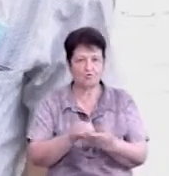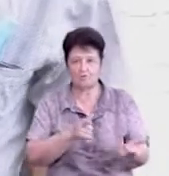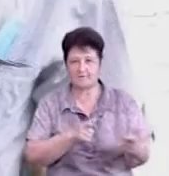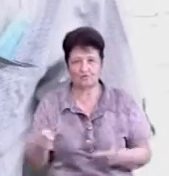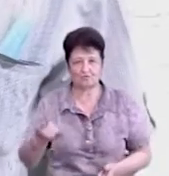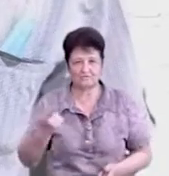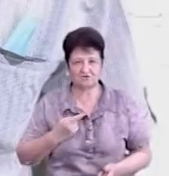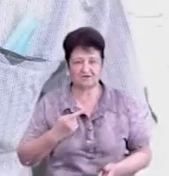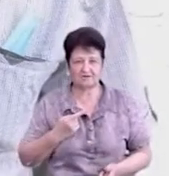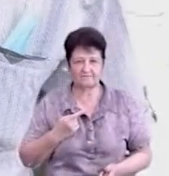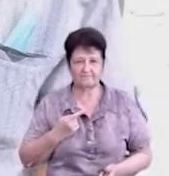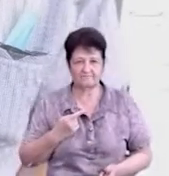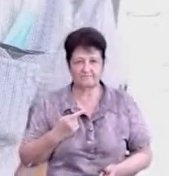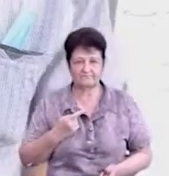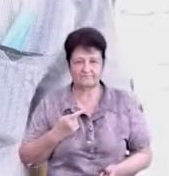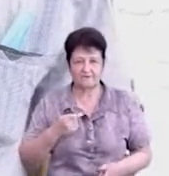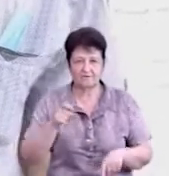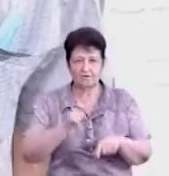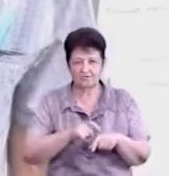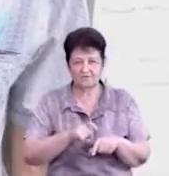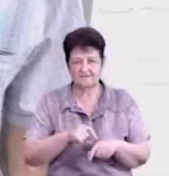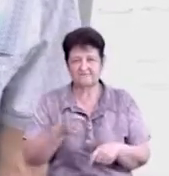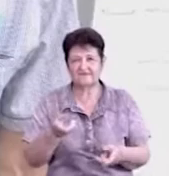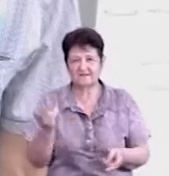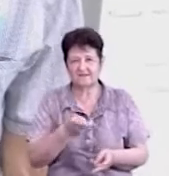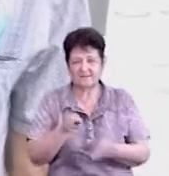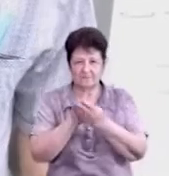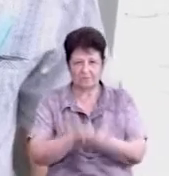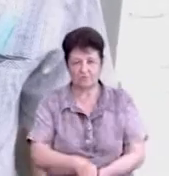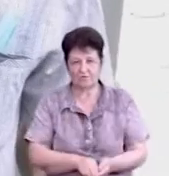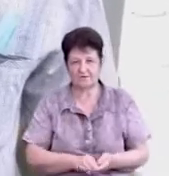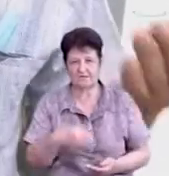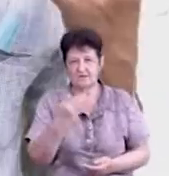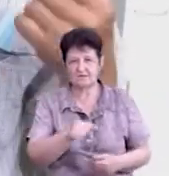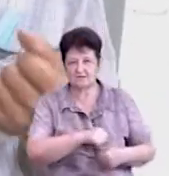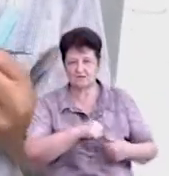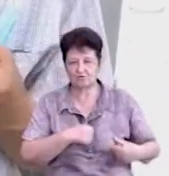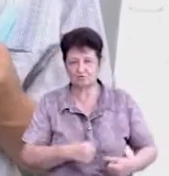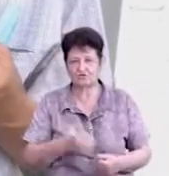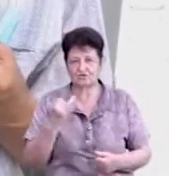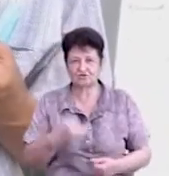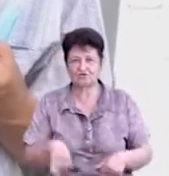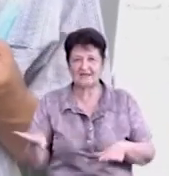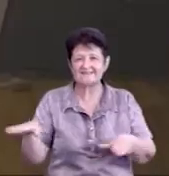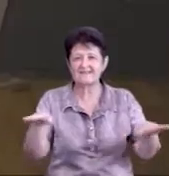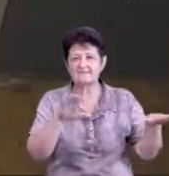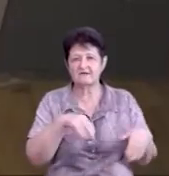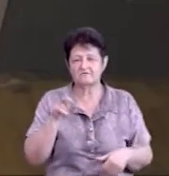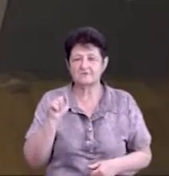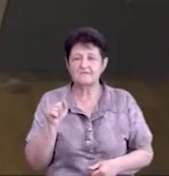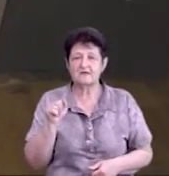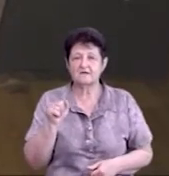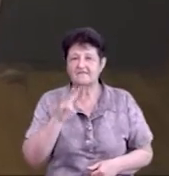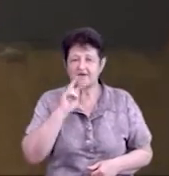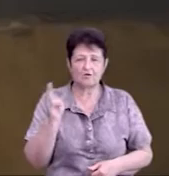жде залишків радянських воїнів, яких треба передати землі, бо їхні душі літають зараз, як журавлі в небі. Два